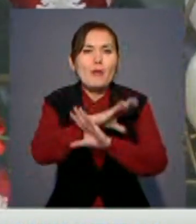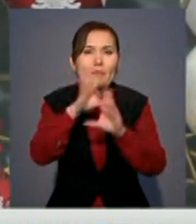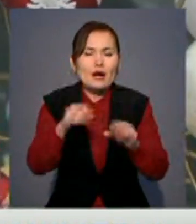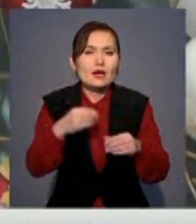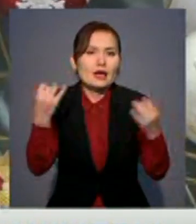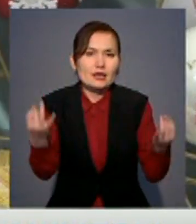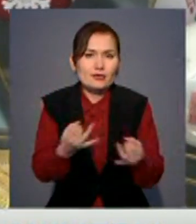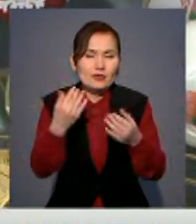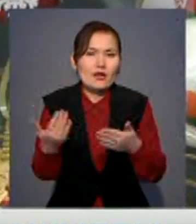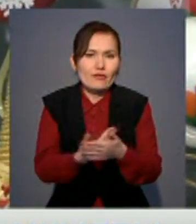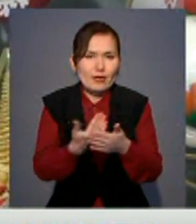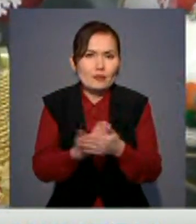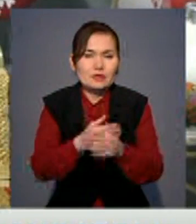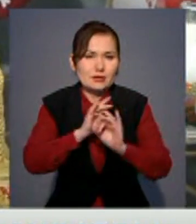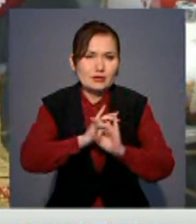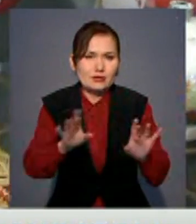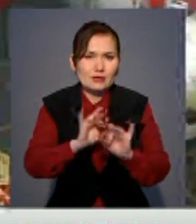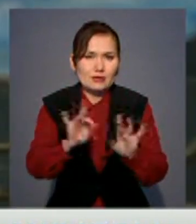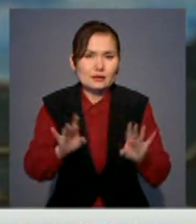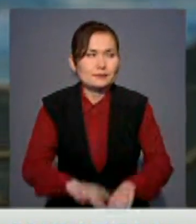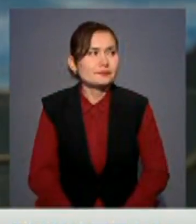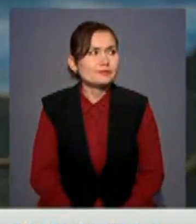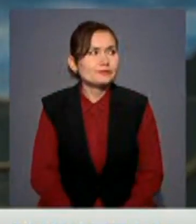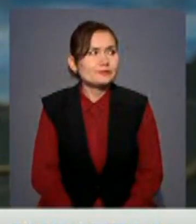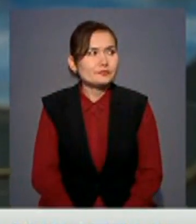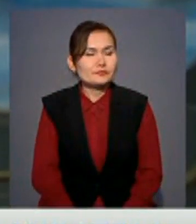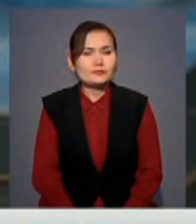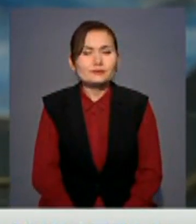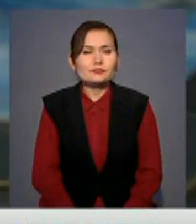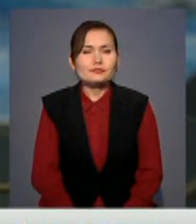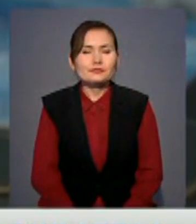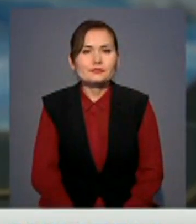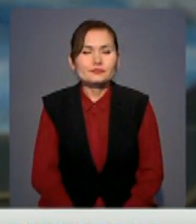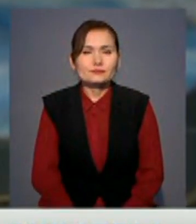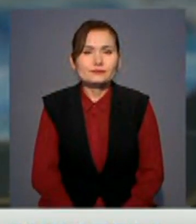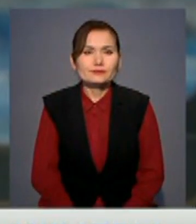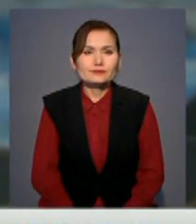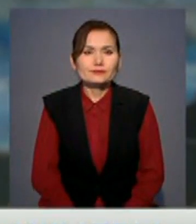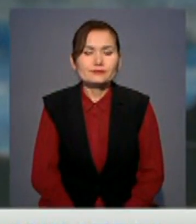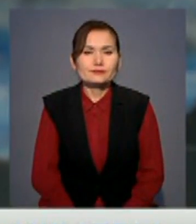Қорған Төреғожа, Алексей Радионов, Константин Никонаров, Хабар 24, Минск, Беларусь.